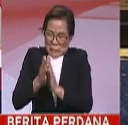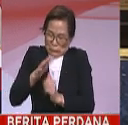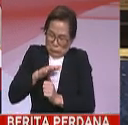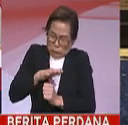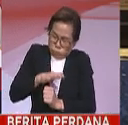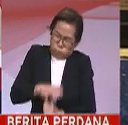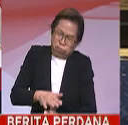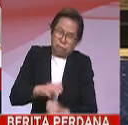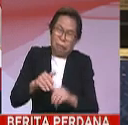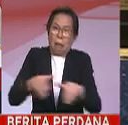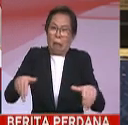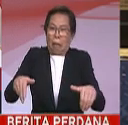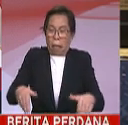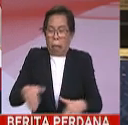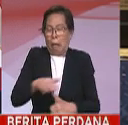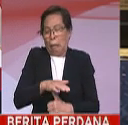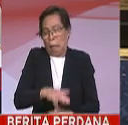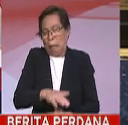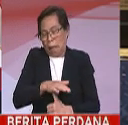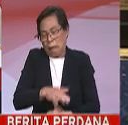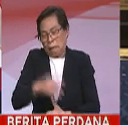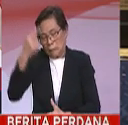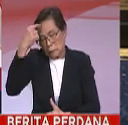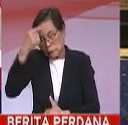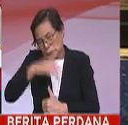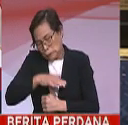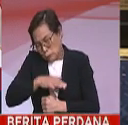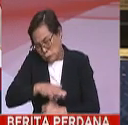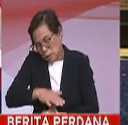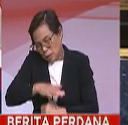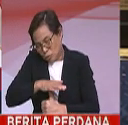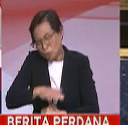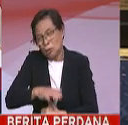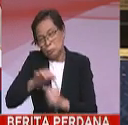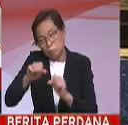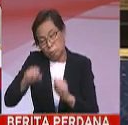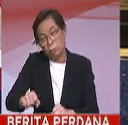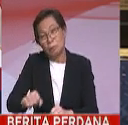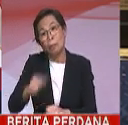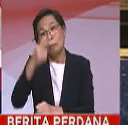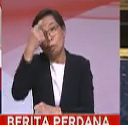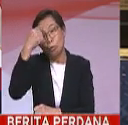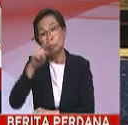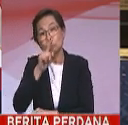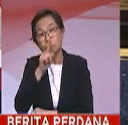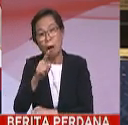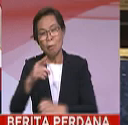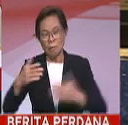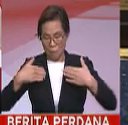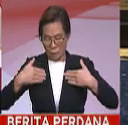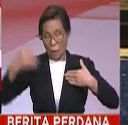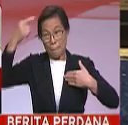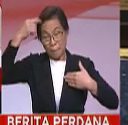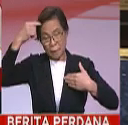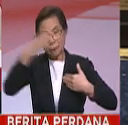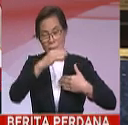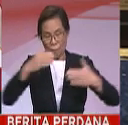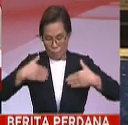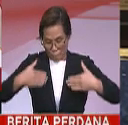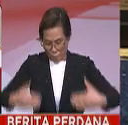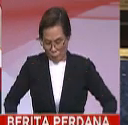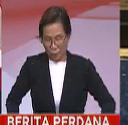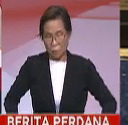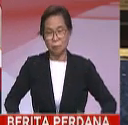ataupun stres terhadap kesihatan mental. Justru bagi memastikan kesihatan minda dan fizikal